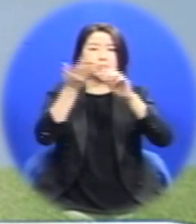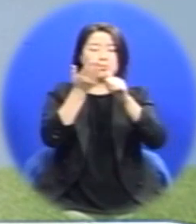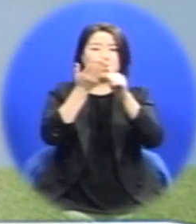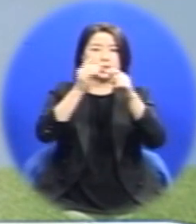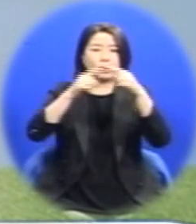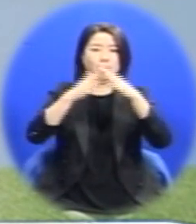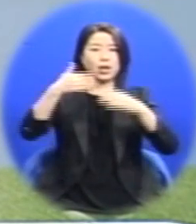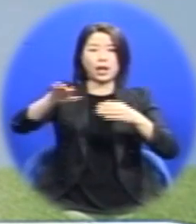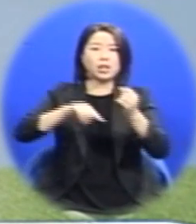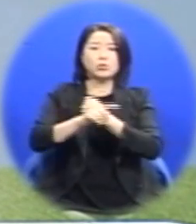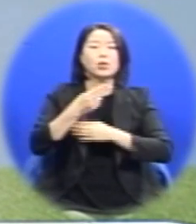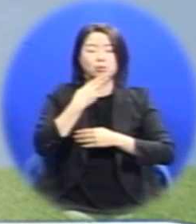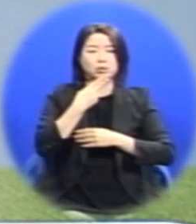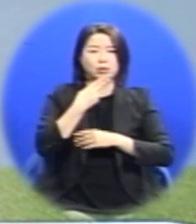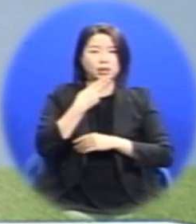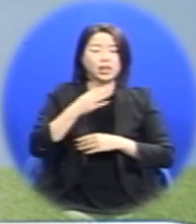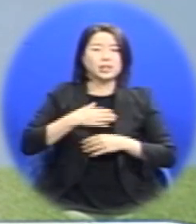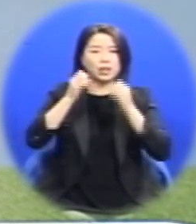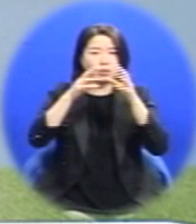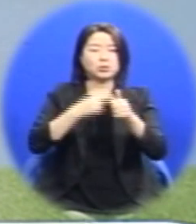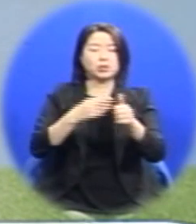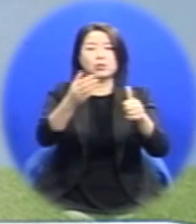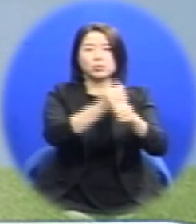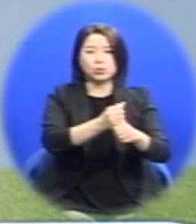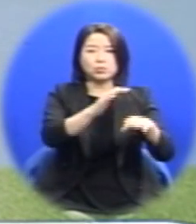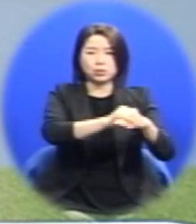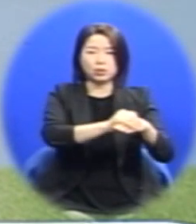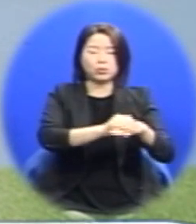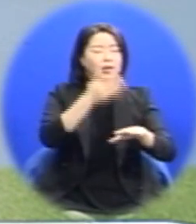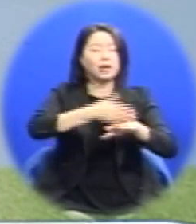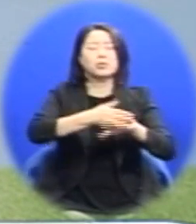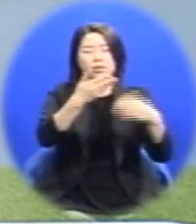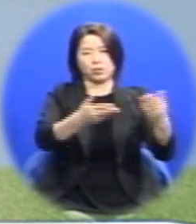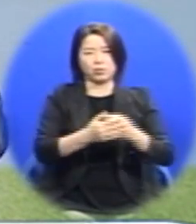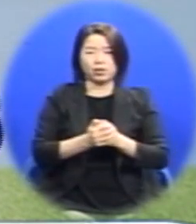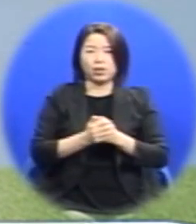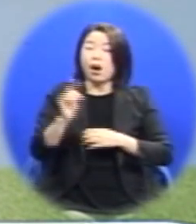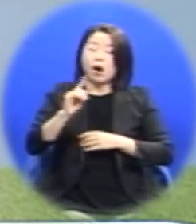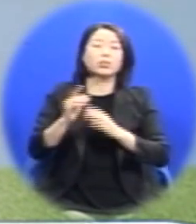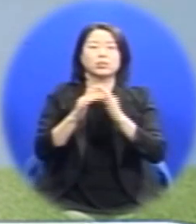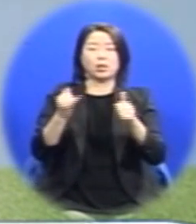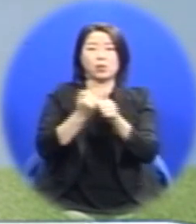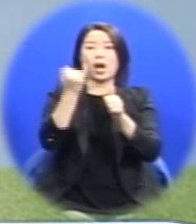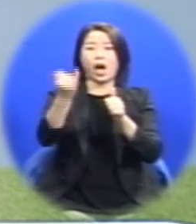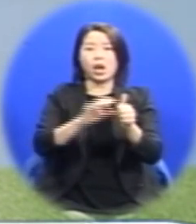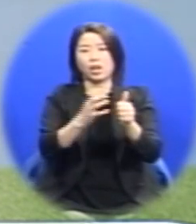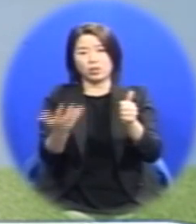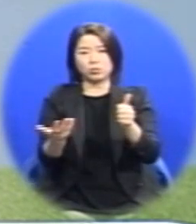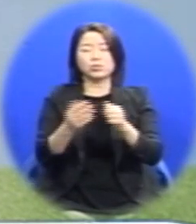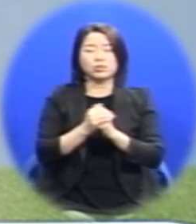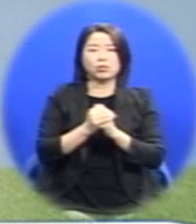그랬습니다. 제가 그 전도사님의 손을 붙잡고 너무 감사하다고 그랬어요. 어떤 분이 아내가 세상을